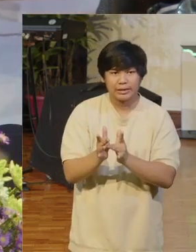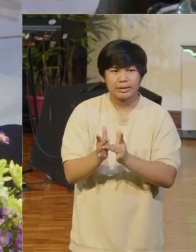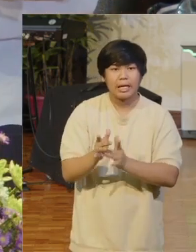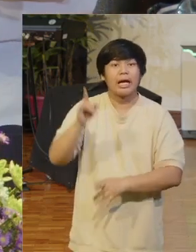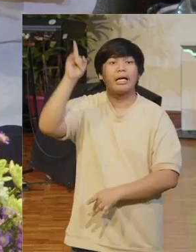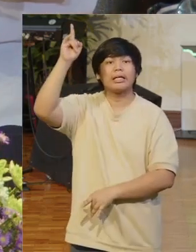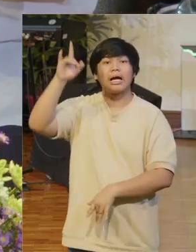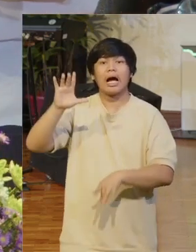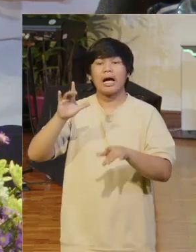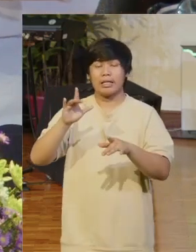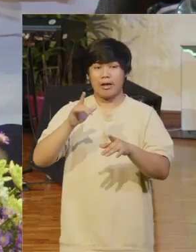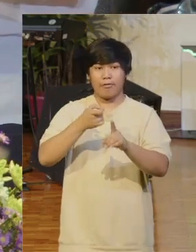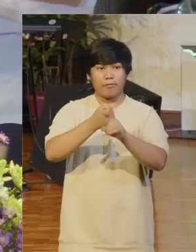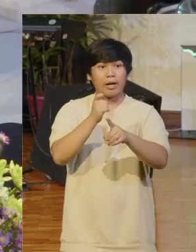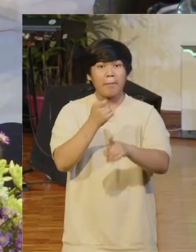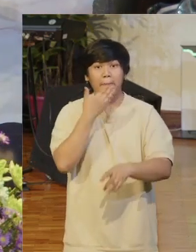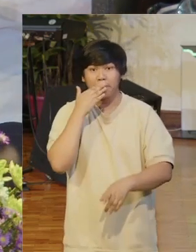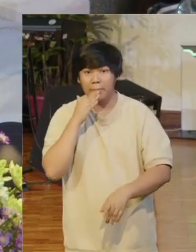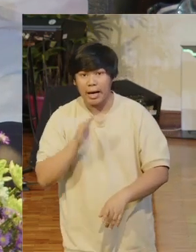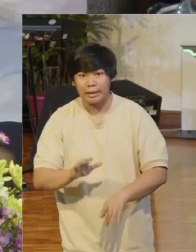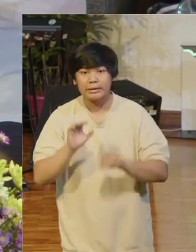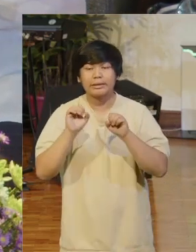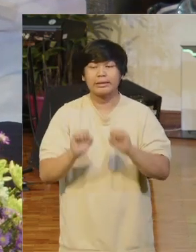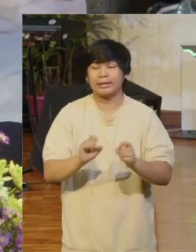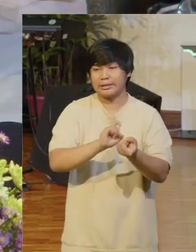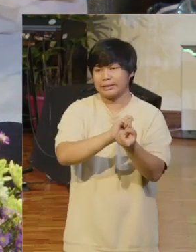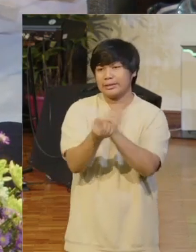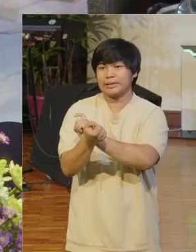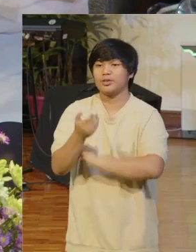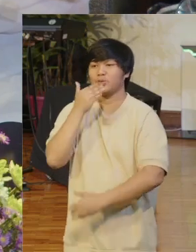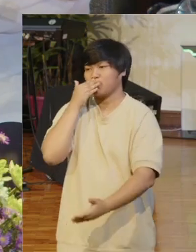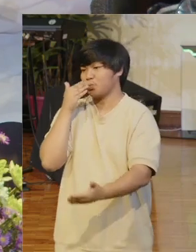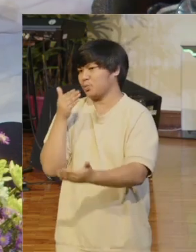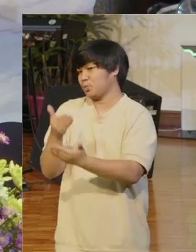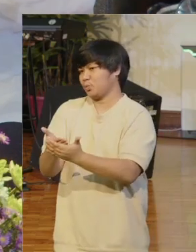is able to make all things